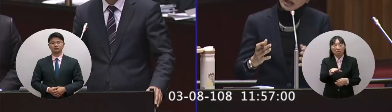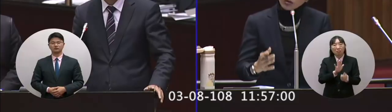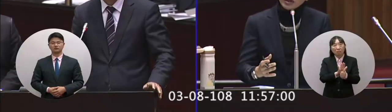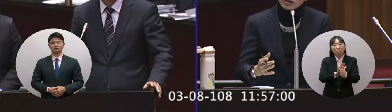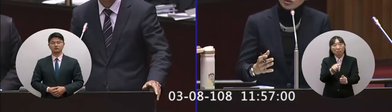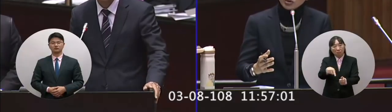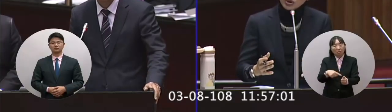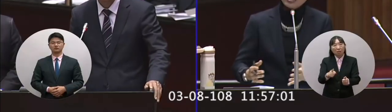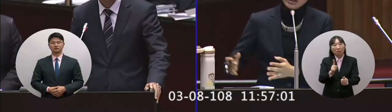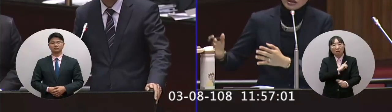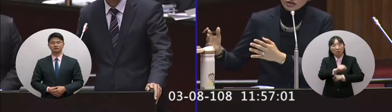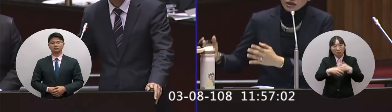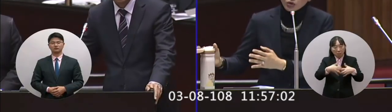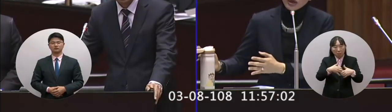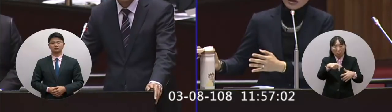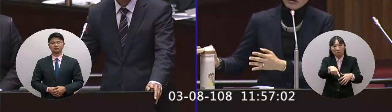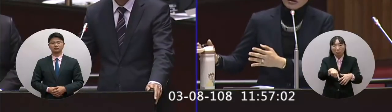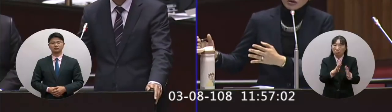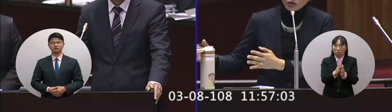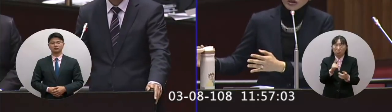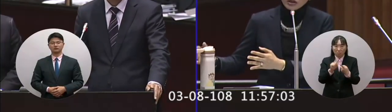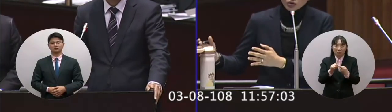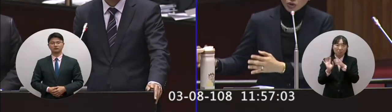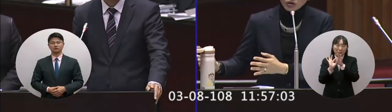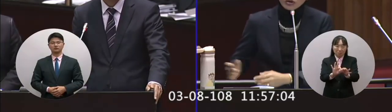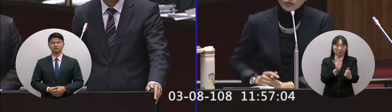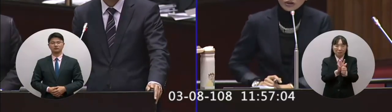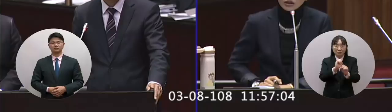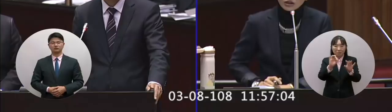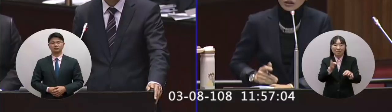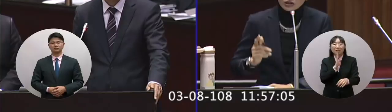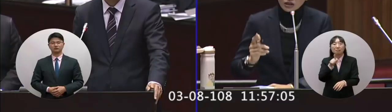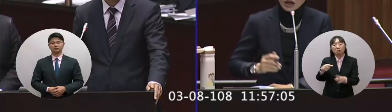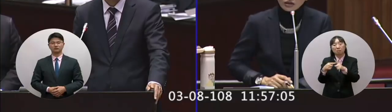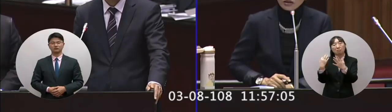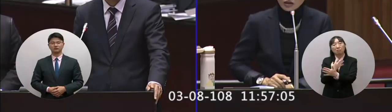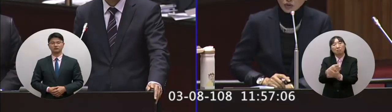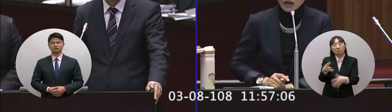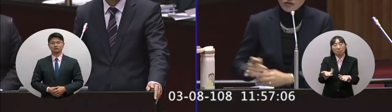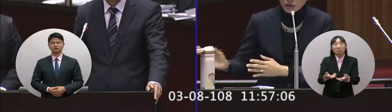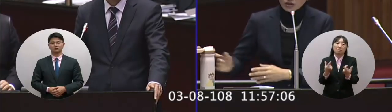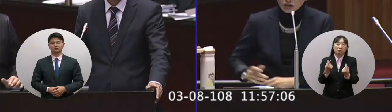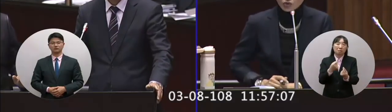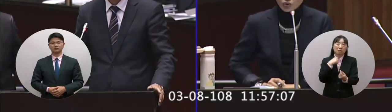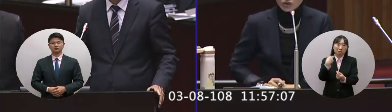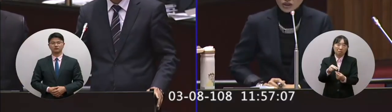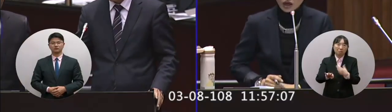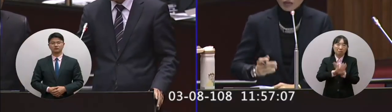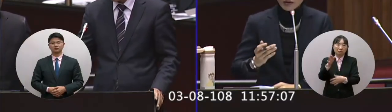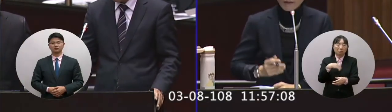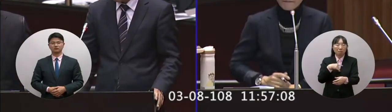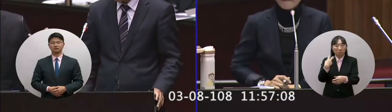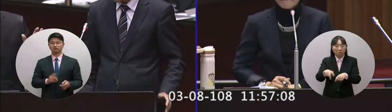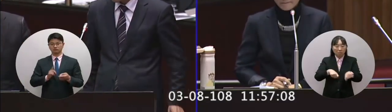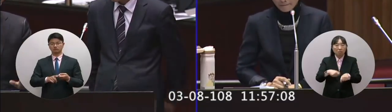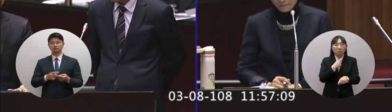个部分，当然我们要持续去推动，但是针对农民的缺工的问题，这个还是要另外一方面的技术去检